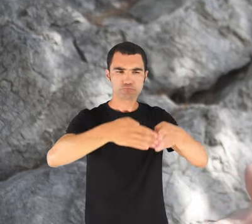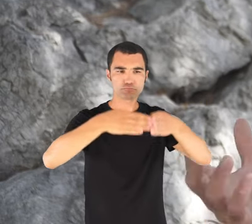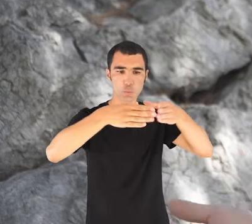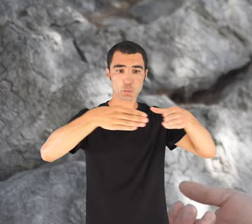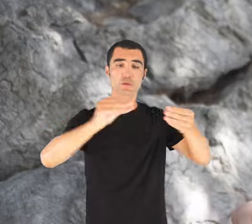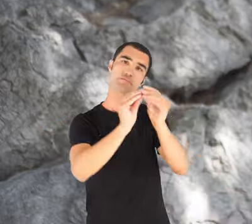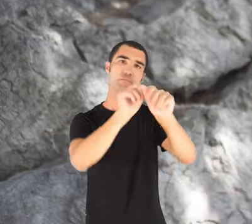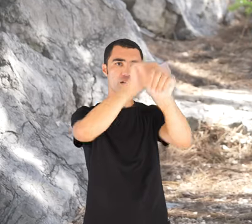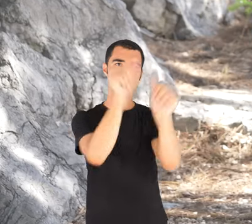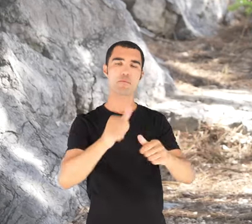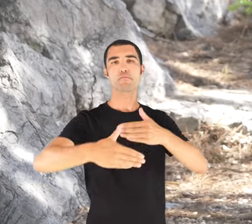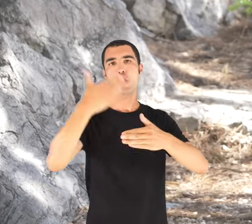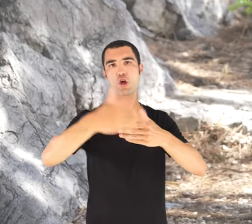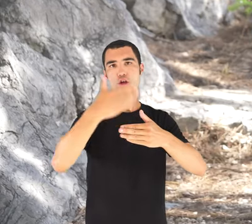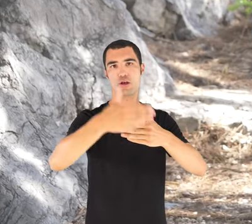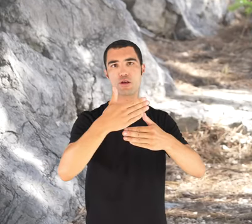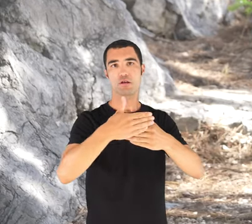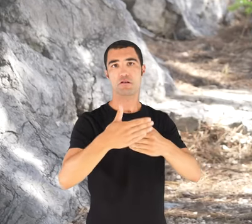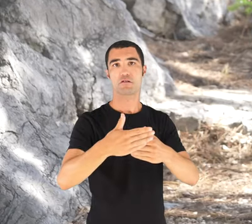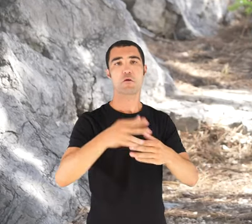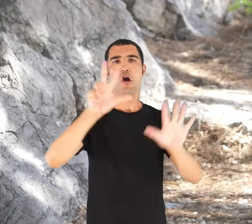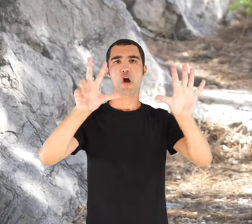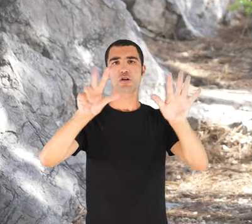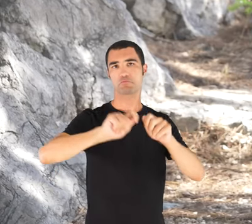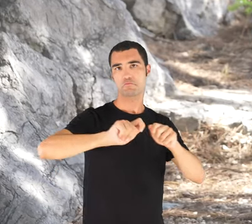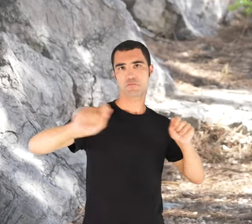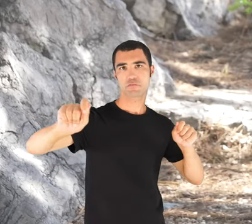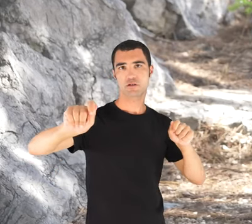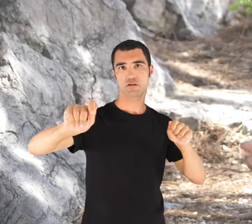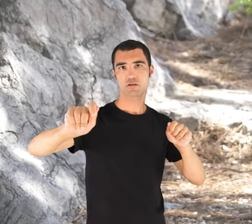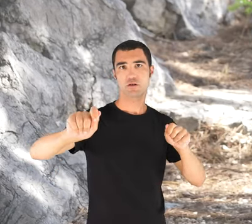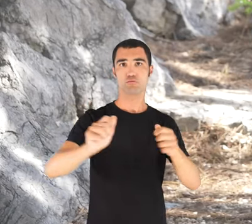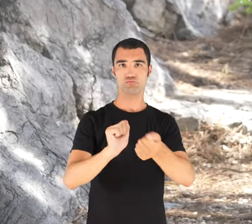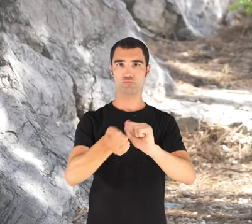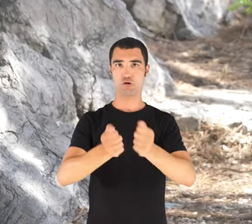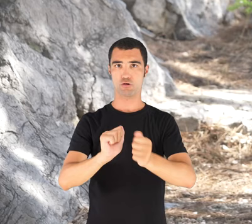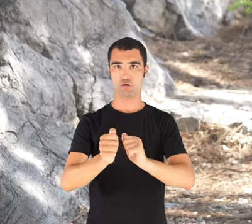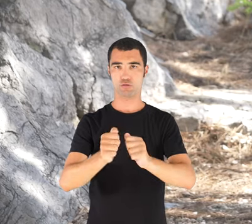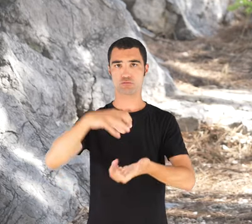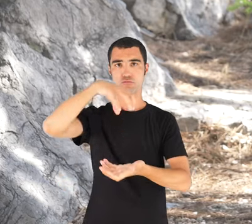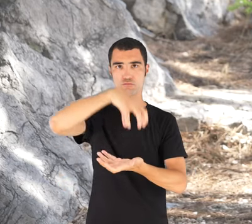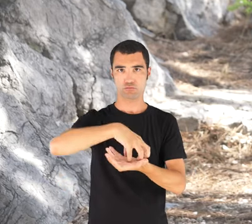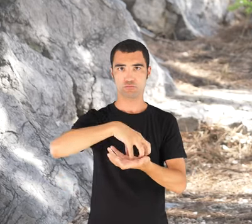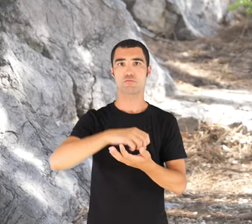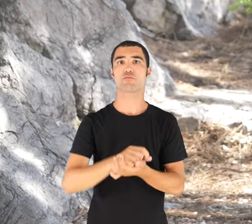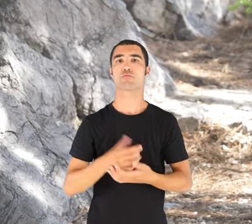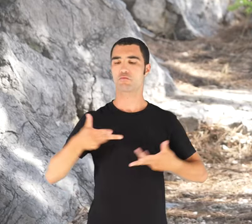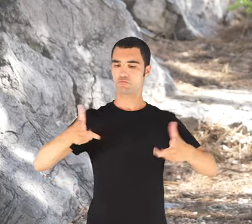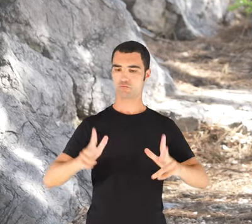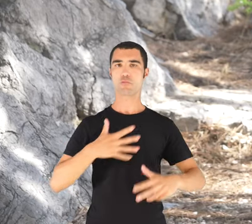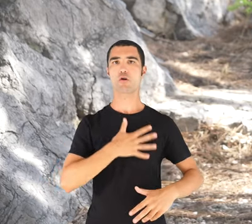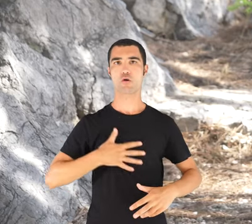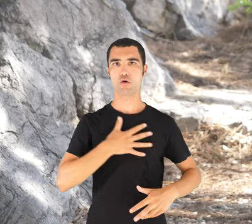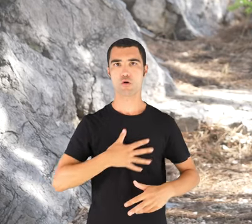és llaüt modernitzat, fa prop de 8 metres, té pont, té... o sigui, és